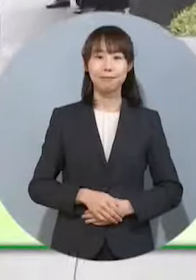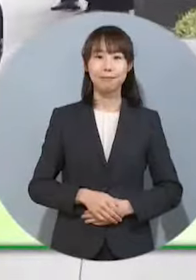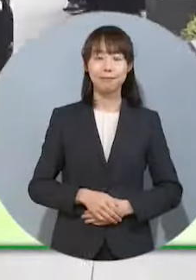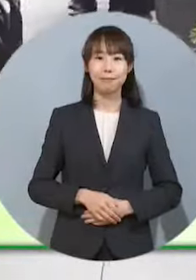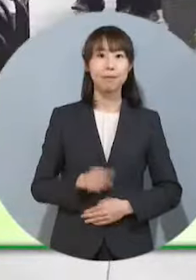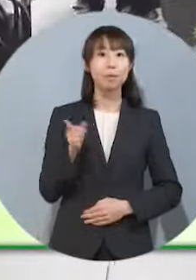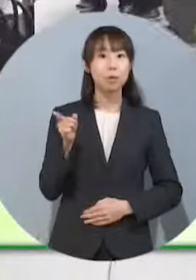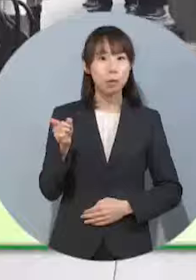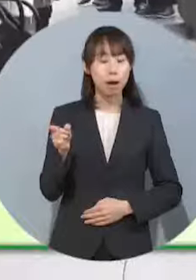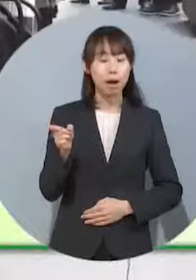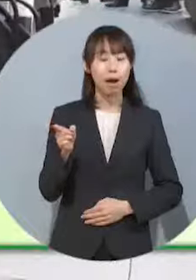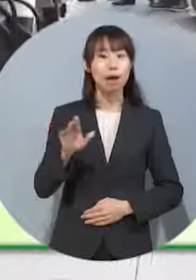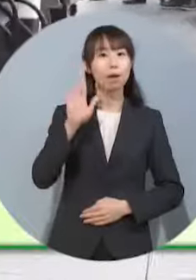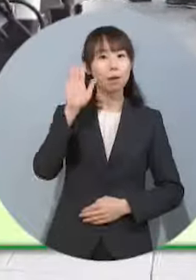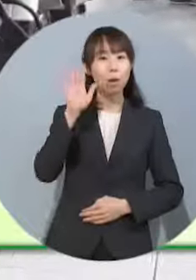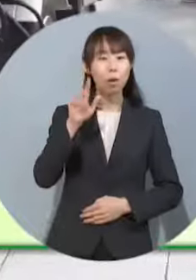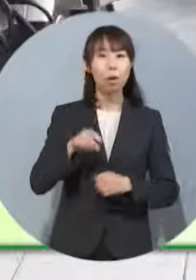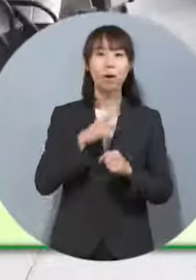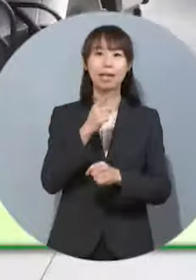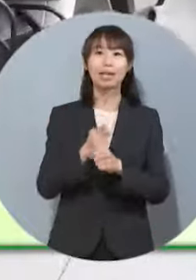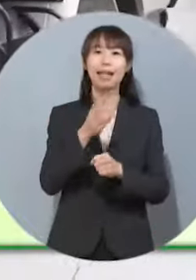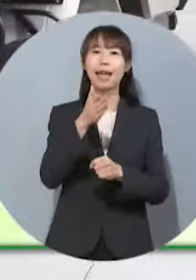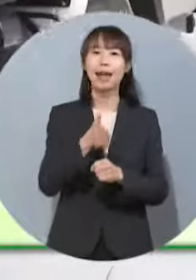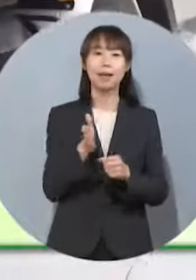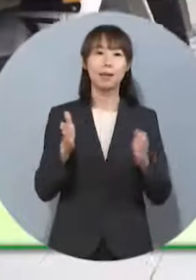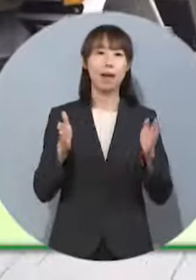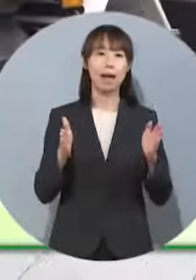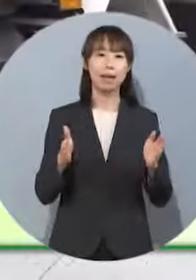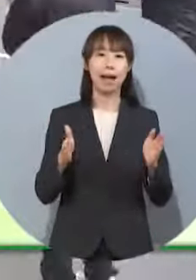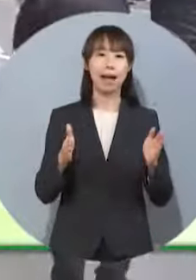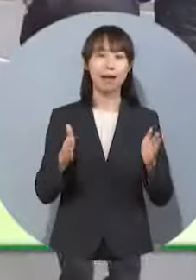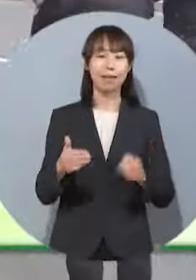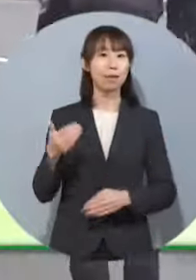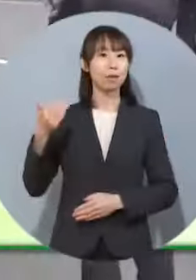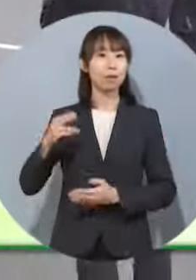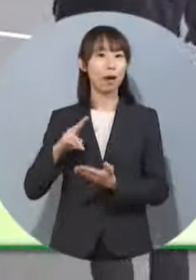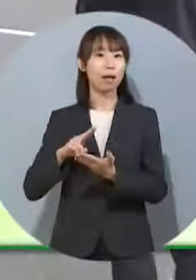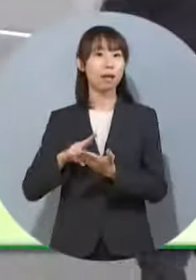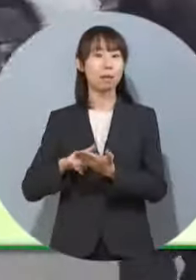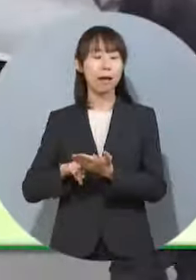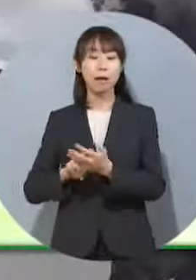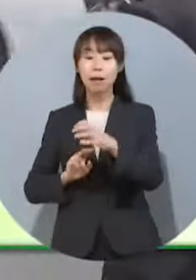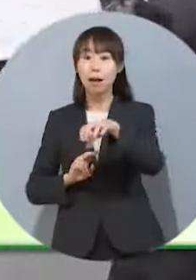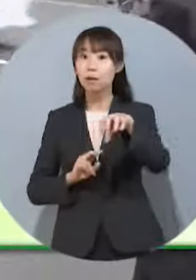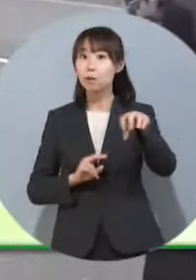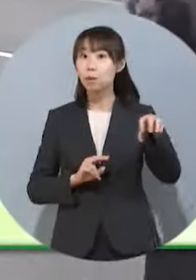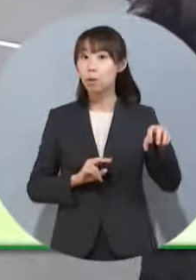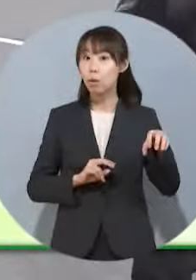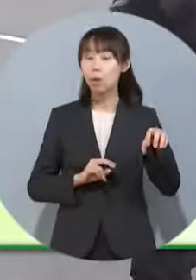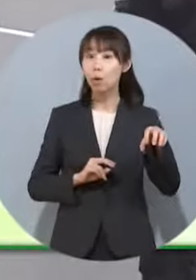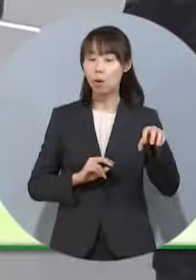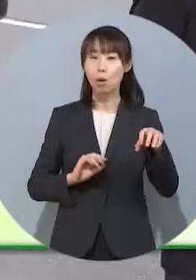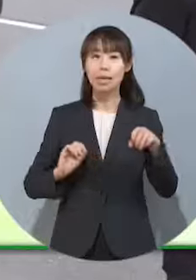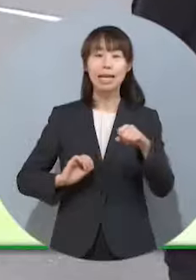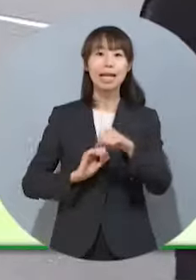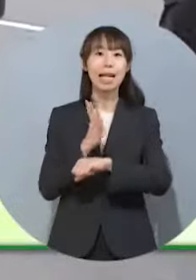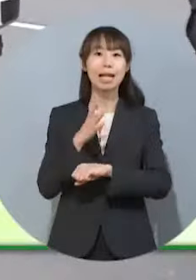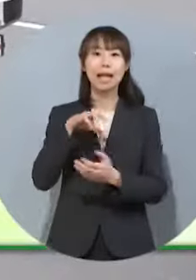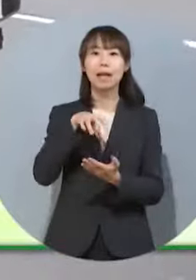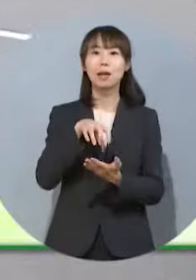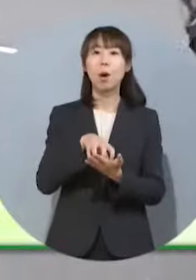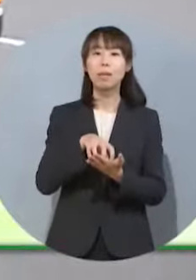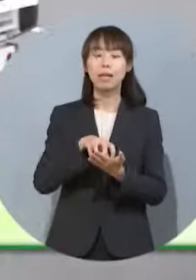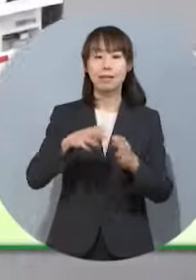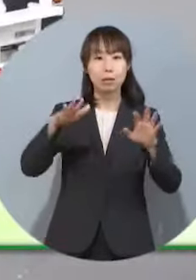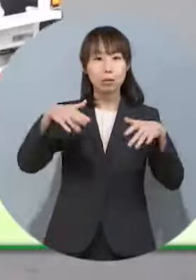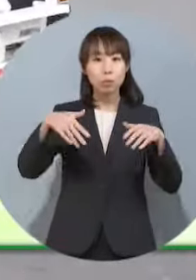千代田区ではおよそ1年半の間、区が設定した走行ルートに基づいて可燃ごみ